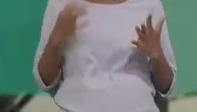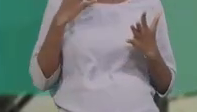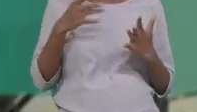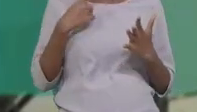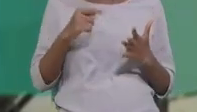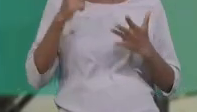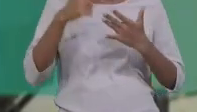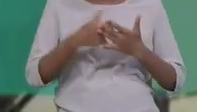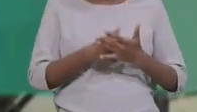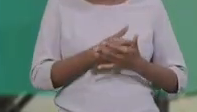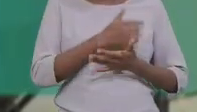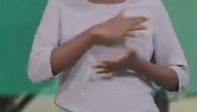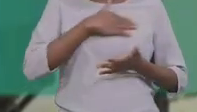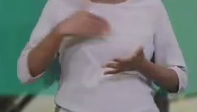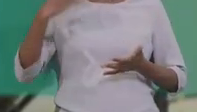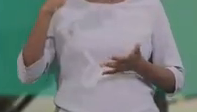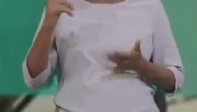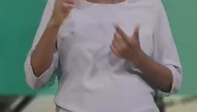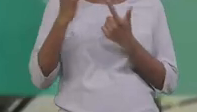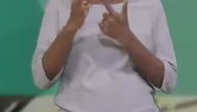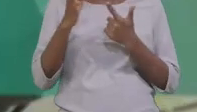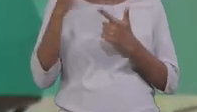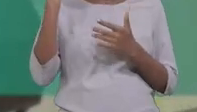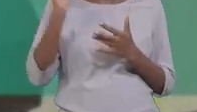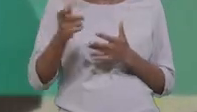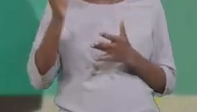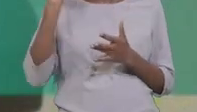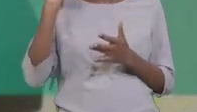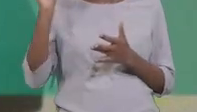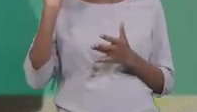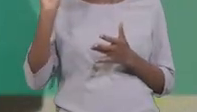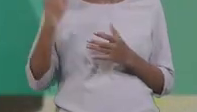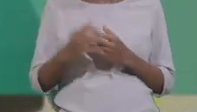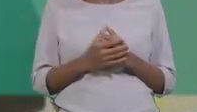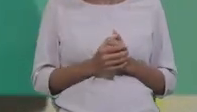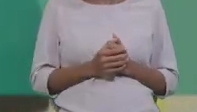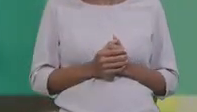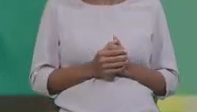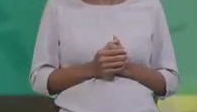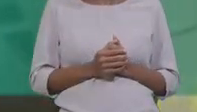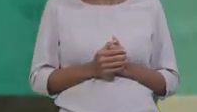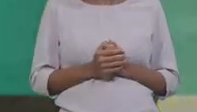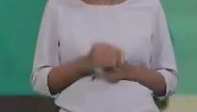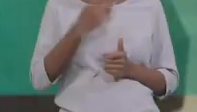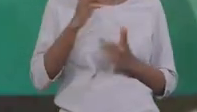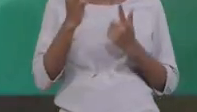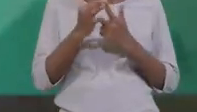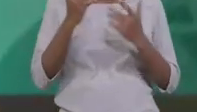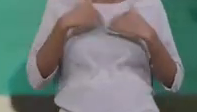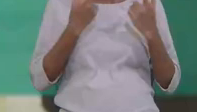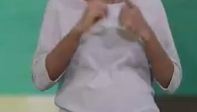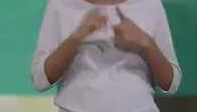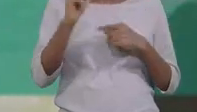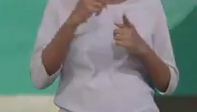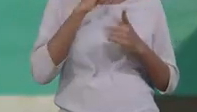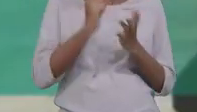par le sang de l'agneau et par la parole de leur témoignage. La parole leur